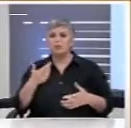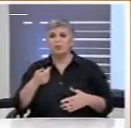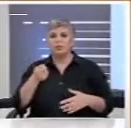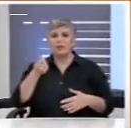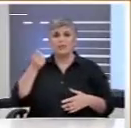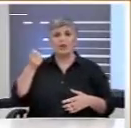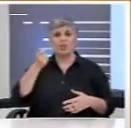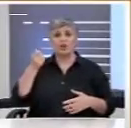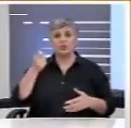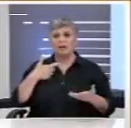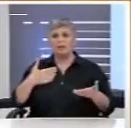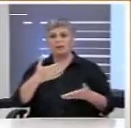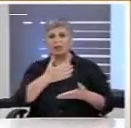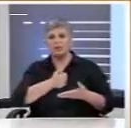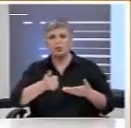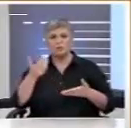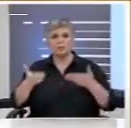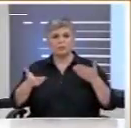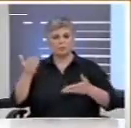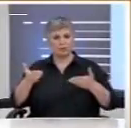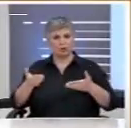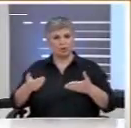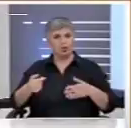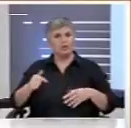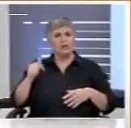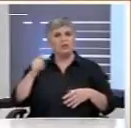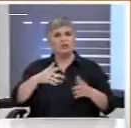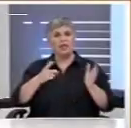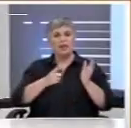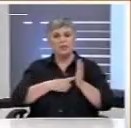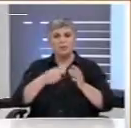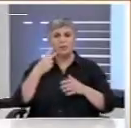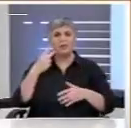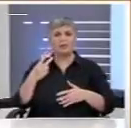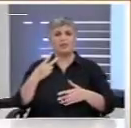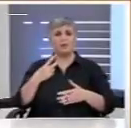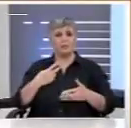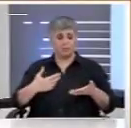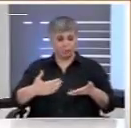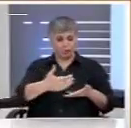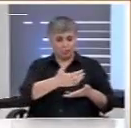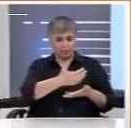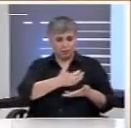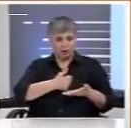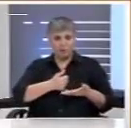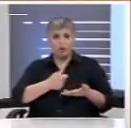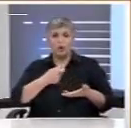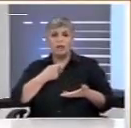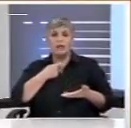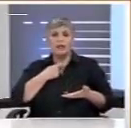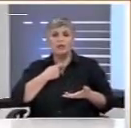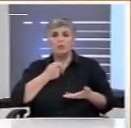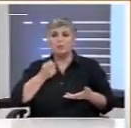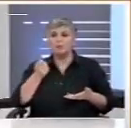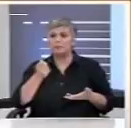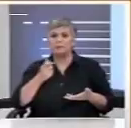είχε αλλάξει τότε το ΔΝΤ να κοιτάει περισσότερο τις ροές και τις χρηματοδοτικές ανάγκες. Αυτό είχε ένα πολύ